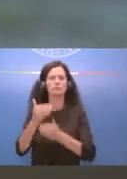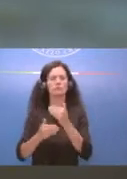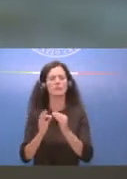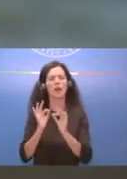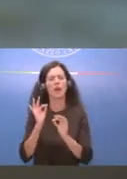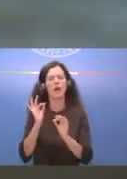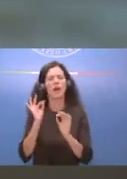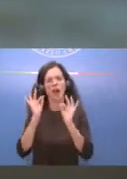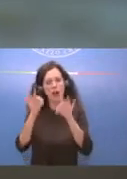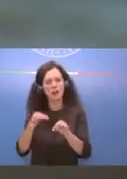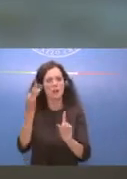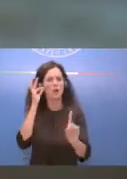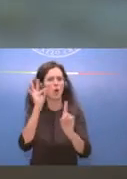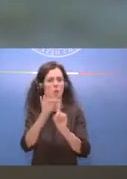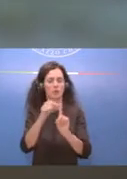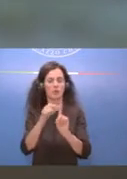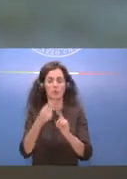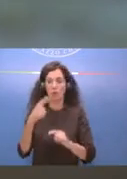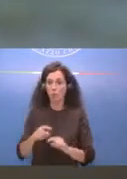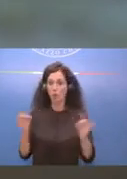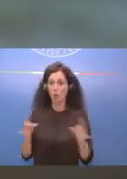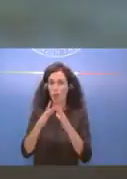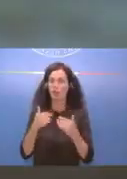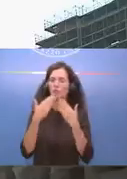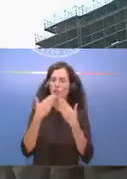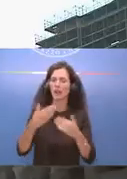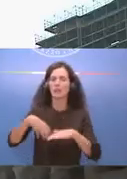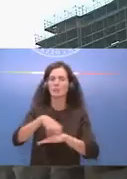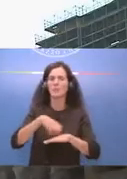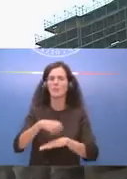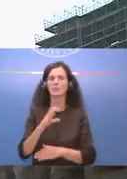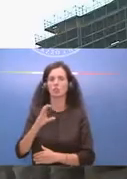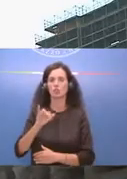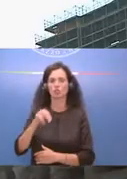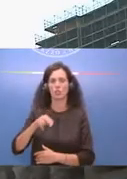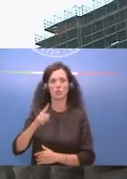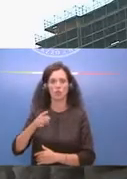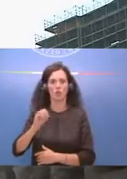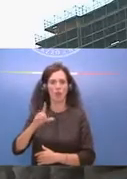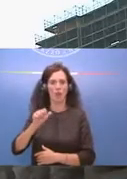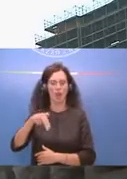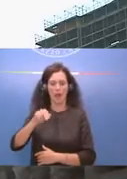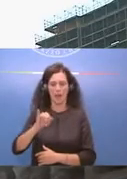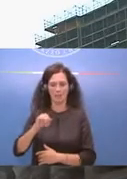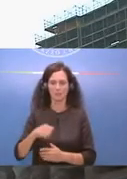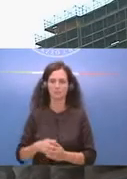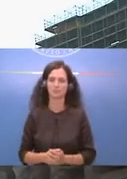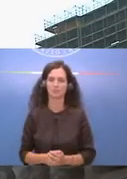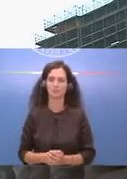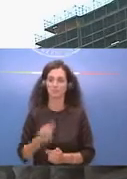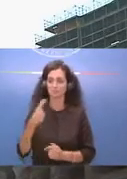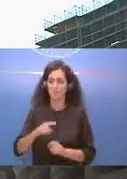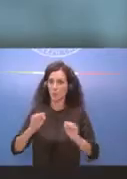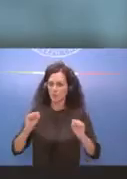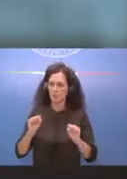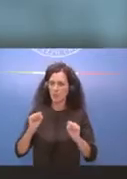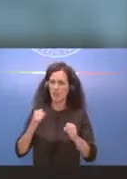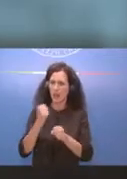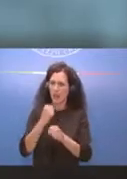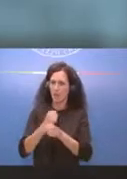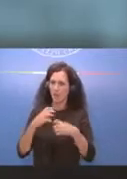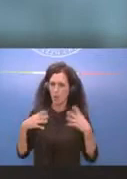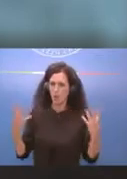vorrei ringraziare il ministro cingolani che a questo sforzo multilaterale si accompagna un agenda